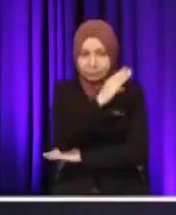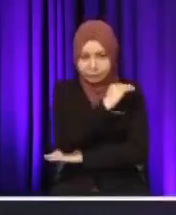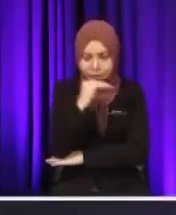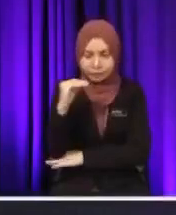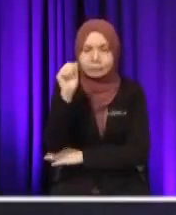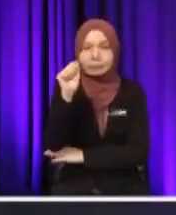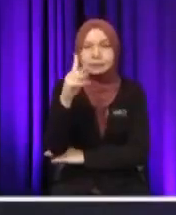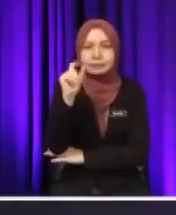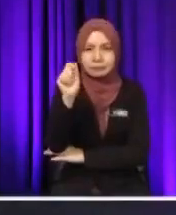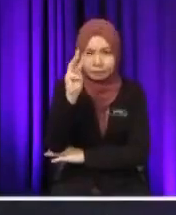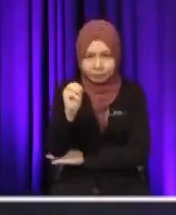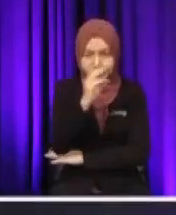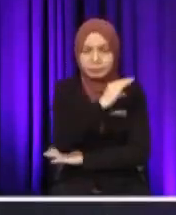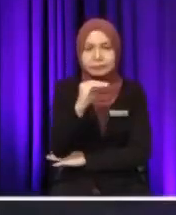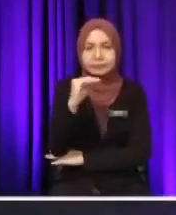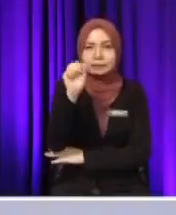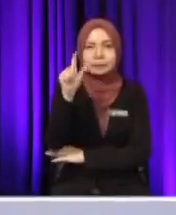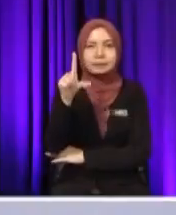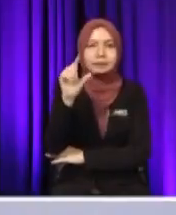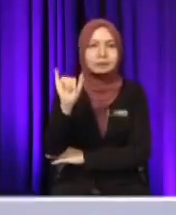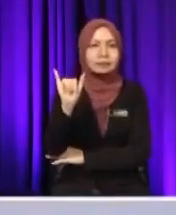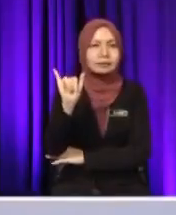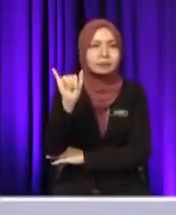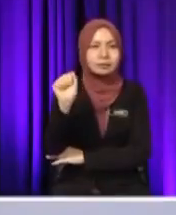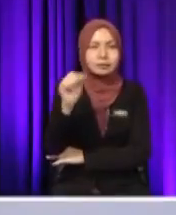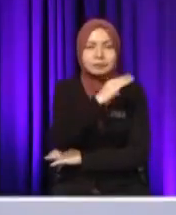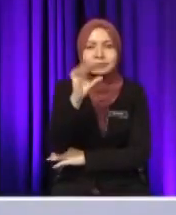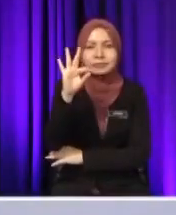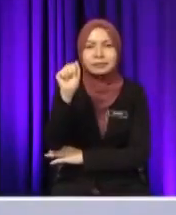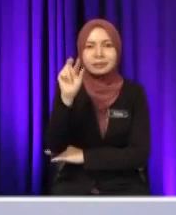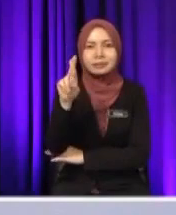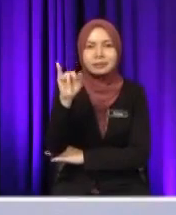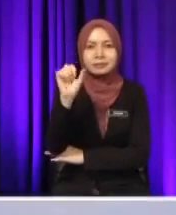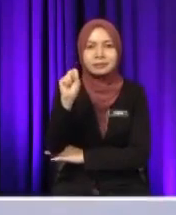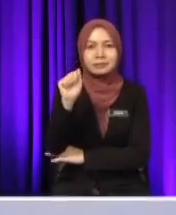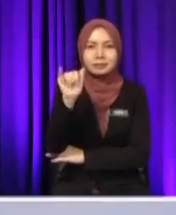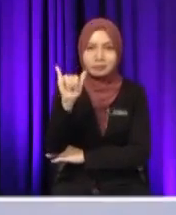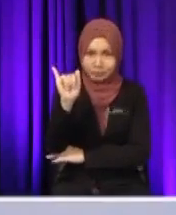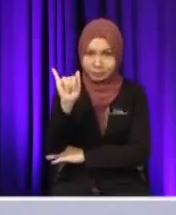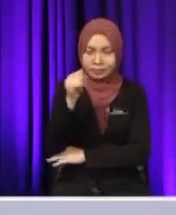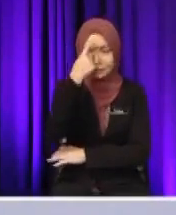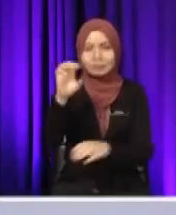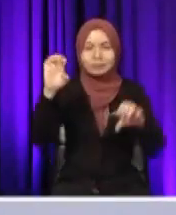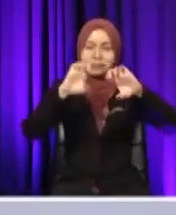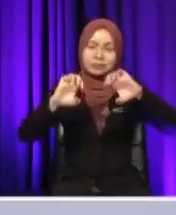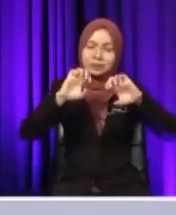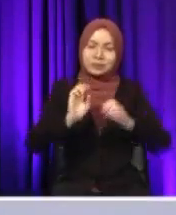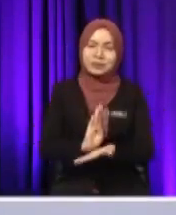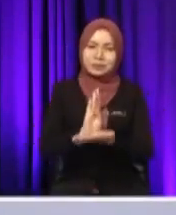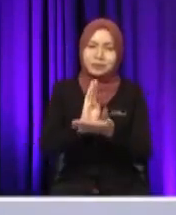Adam, Farisha dan Alia untuk sebab membantu Abang Chris hari ini lah buat eksperimen. Ya. Terima kasih semua. Okay. Dan kepada anda yang sedang